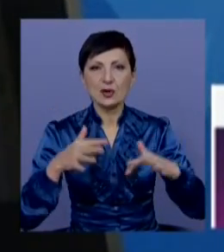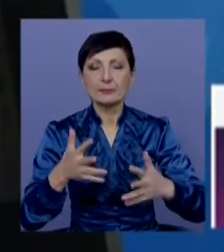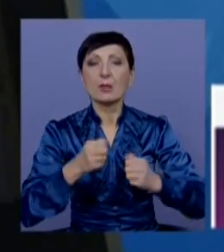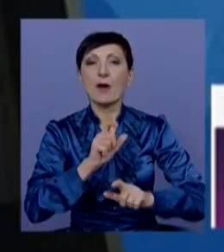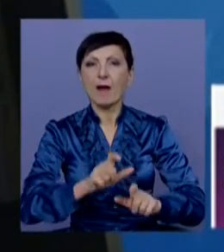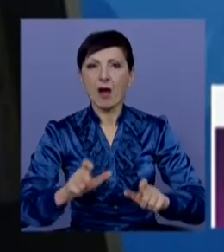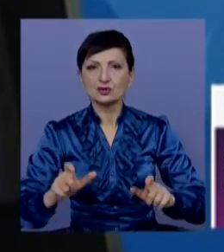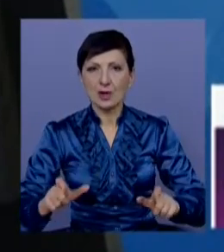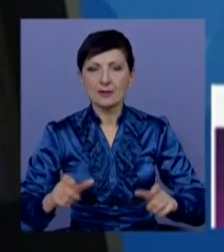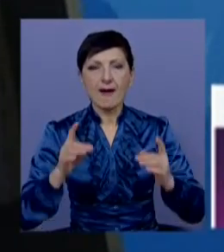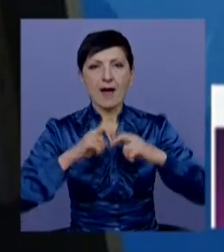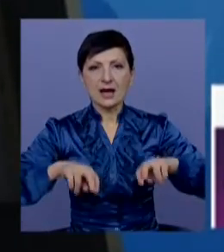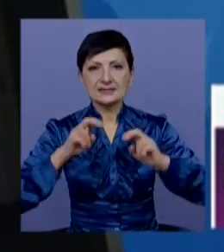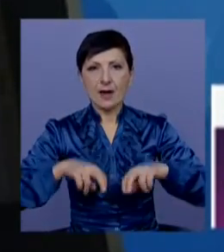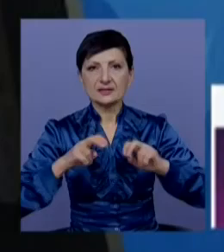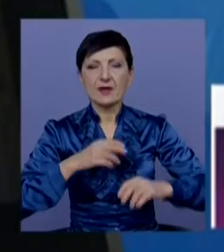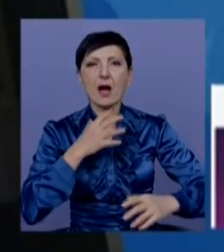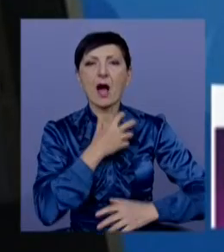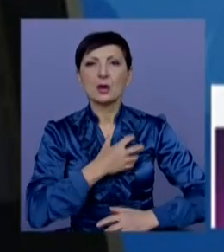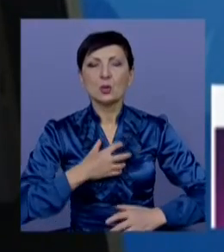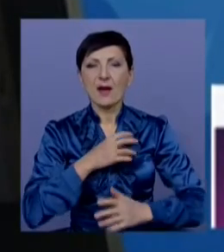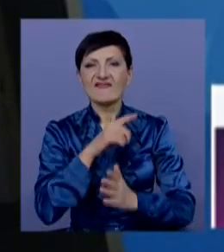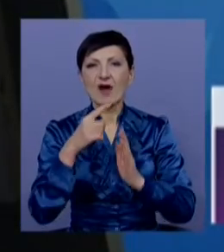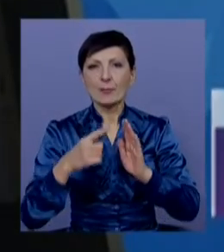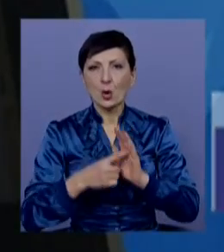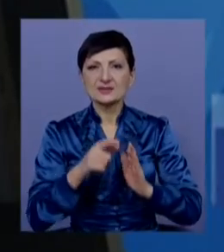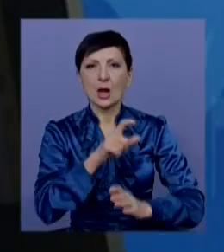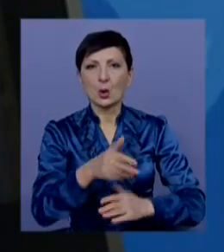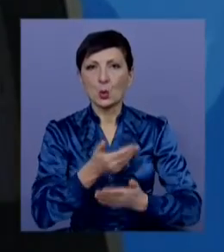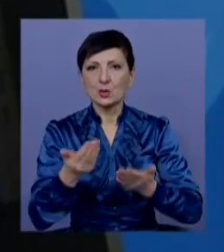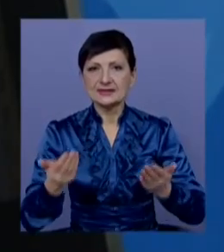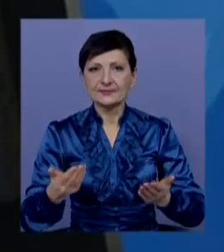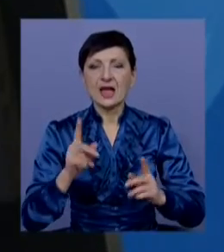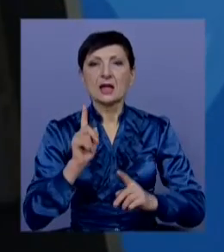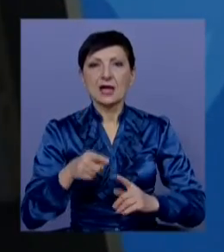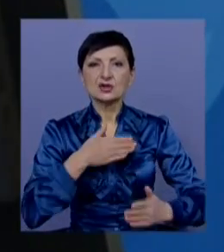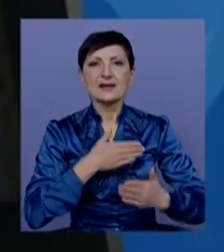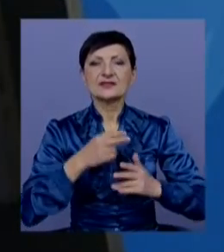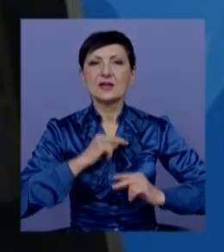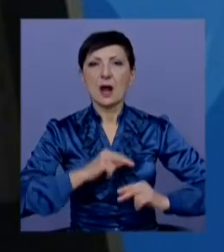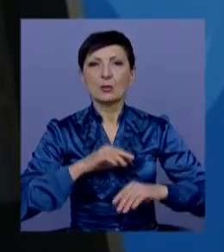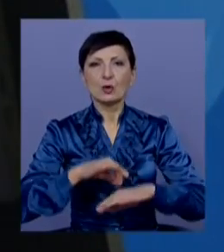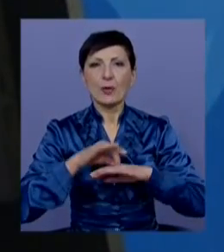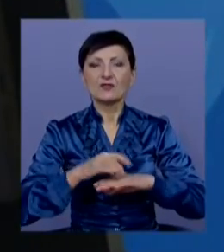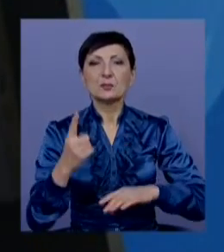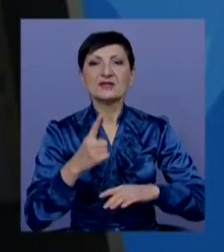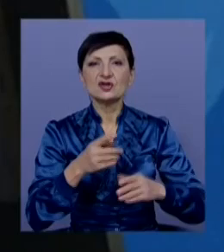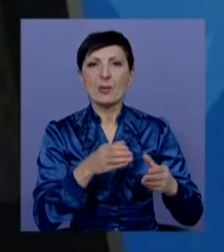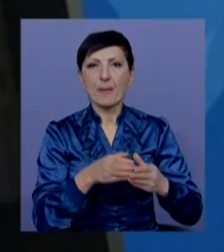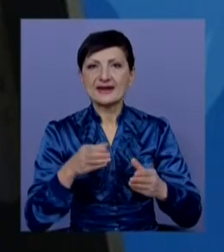граждан, осматриваем актуальные вопросы, поднимаемые населением. Также активная работа проводится первичными